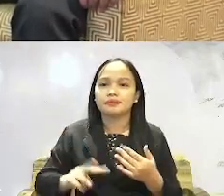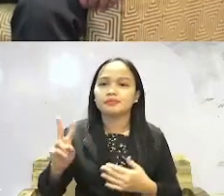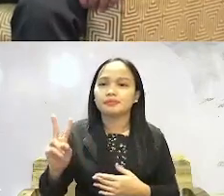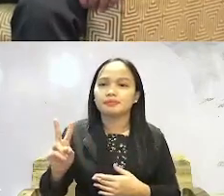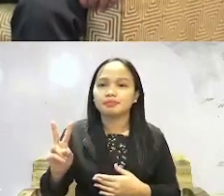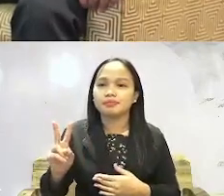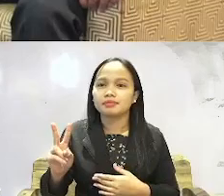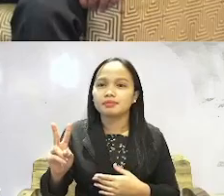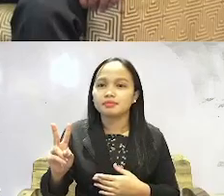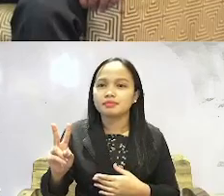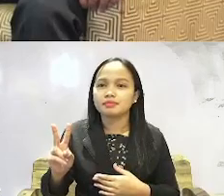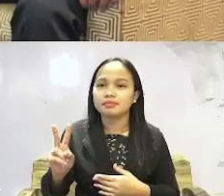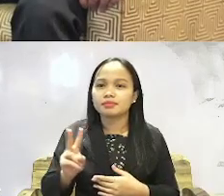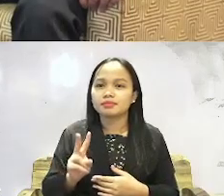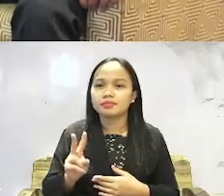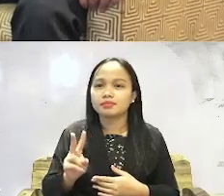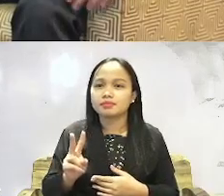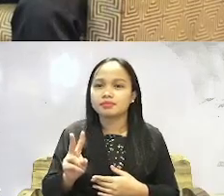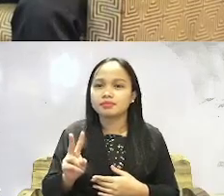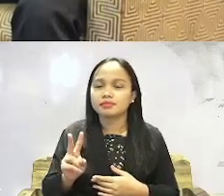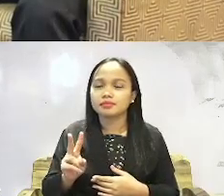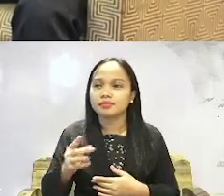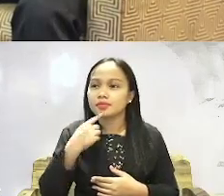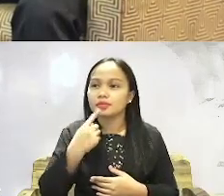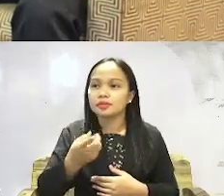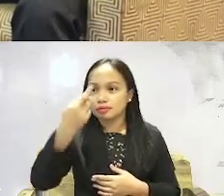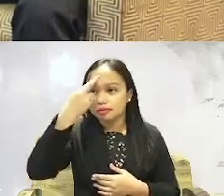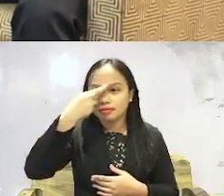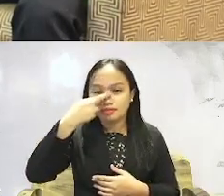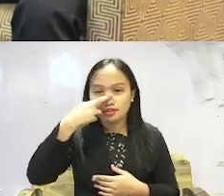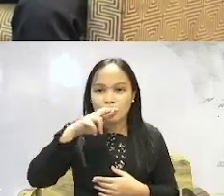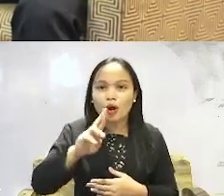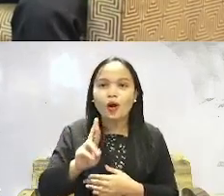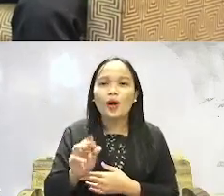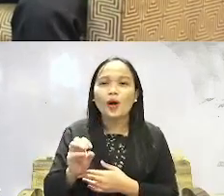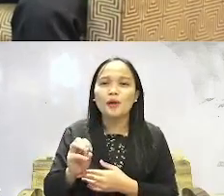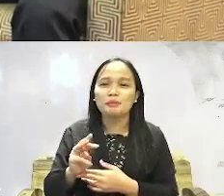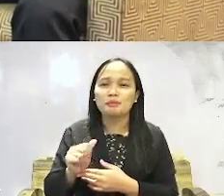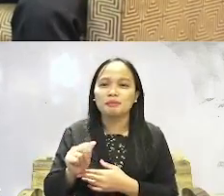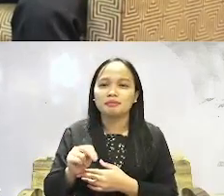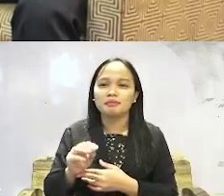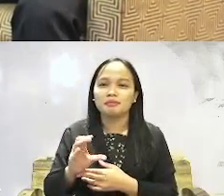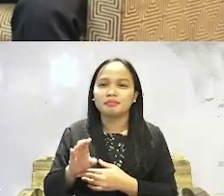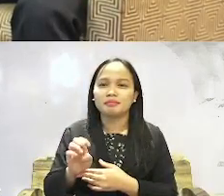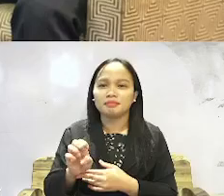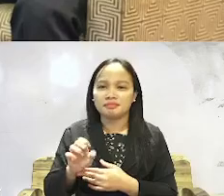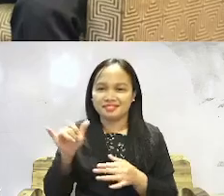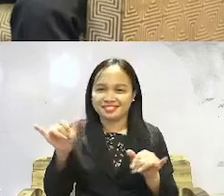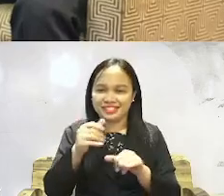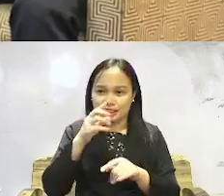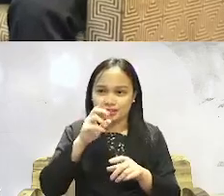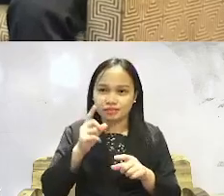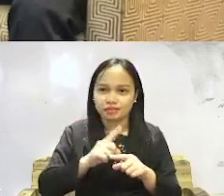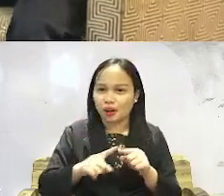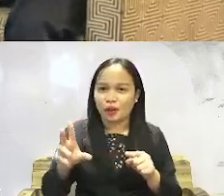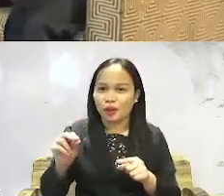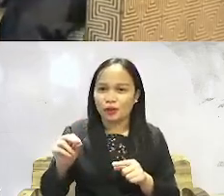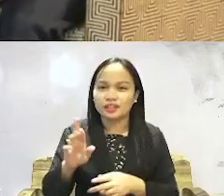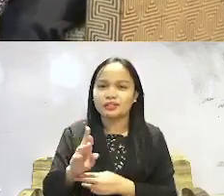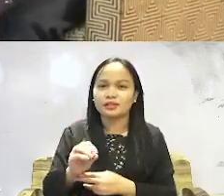Talagang pambiktima ka ng love ah. Sabi mo kasi Romans chapter. Yeah. Romans. Masyado mong ano?